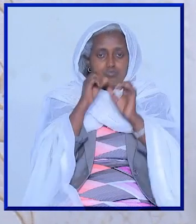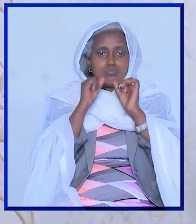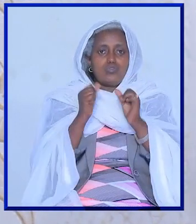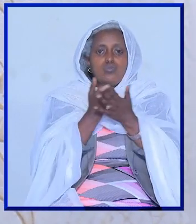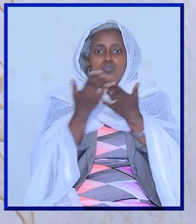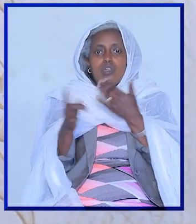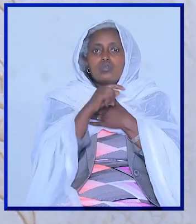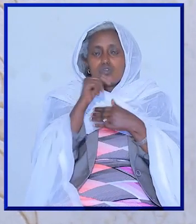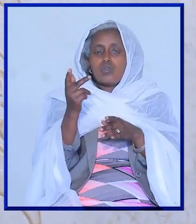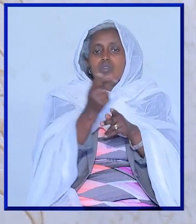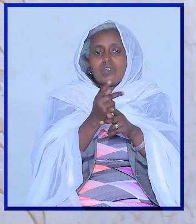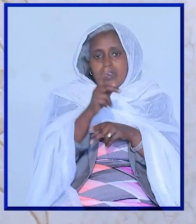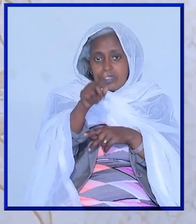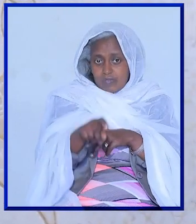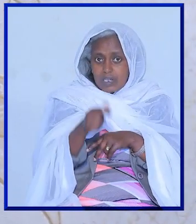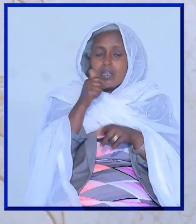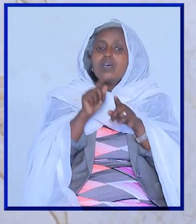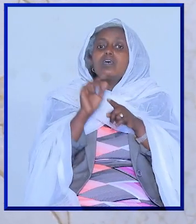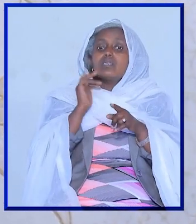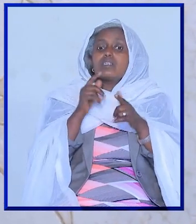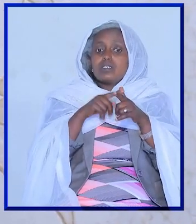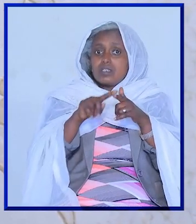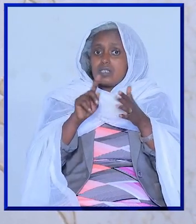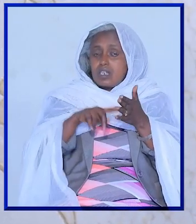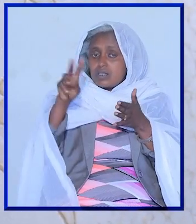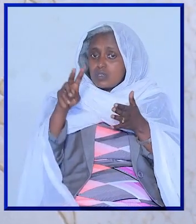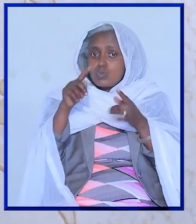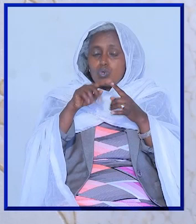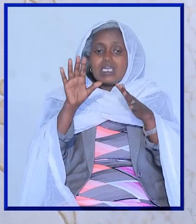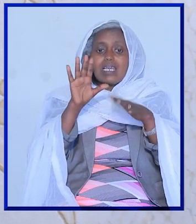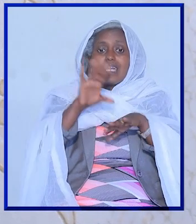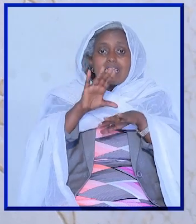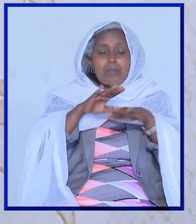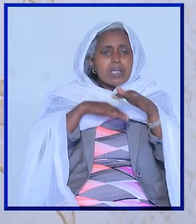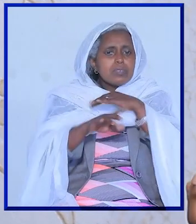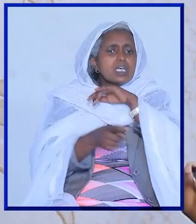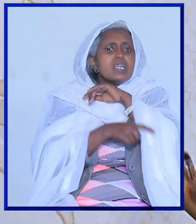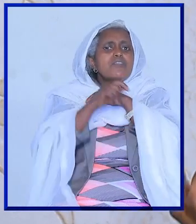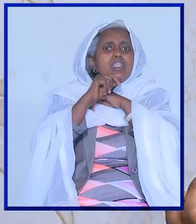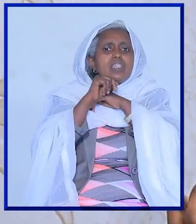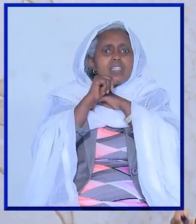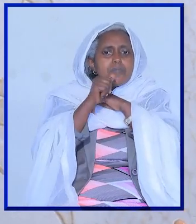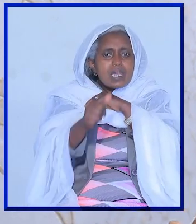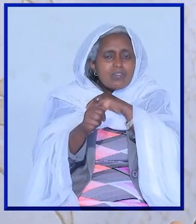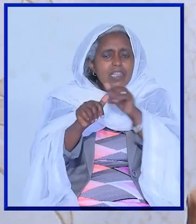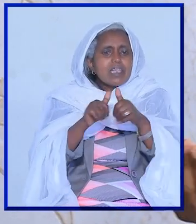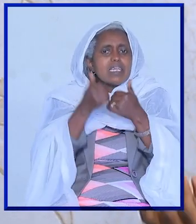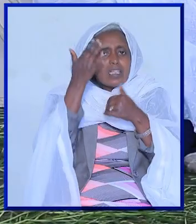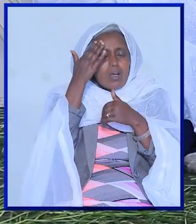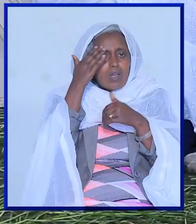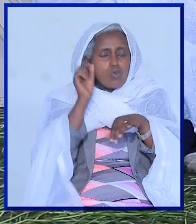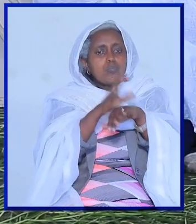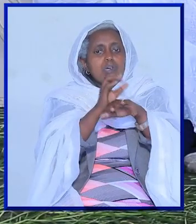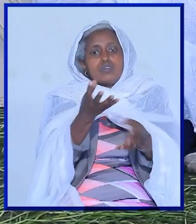ጉዳዮች እንዳይሆኑ ጥንቃቄ ያስፈልጋል። እህታችን እንግዲህ ያነሳችሁ ወደ ገዳም ገብቼ እንደማልፈተን እንዴት እርግጠኛ ልሁን?